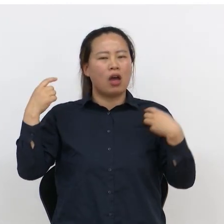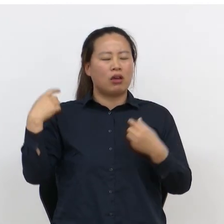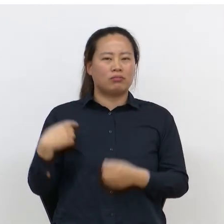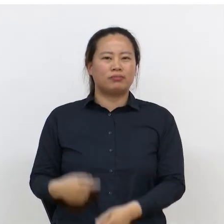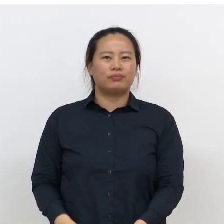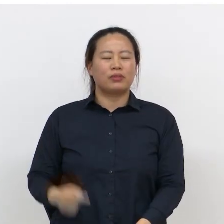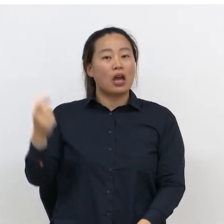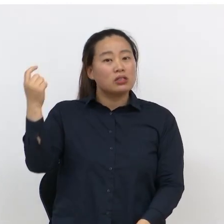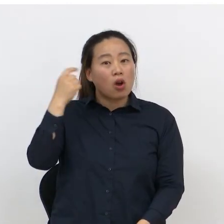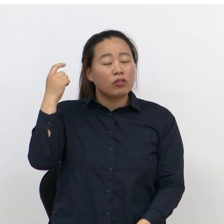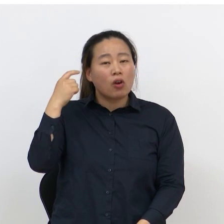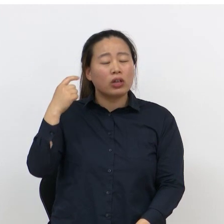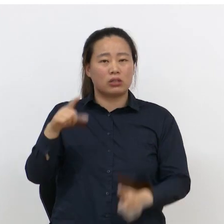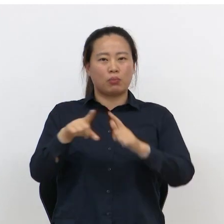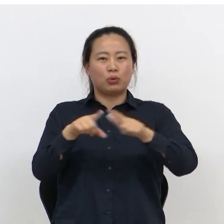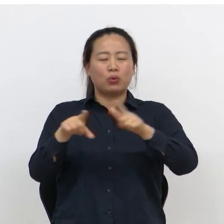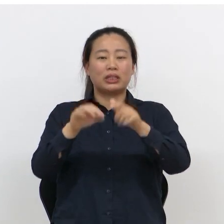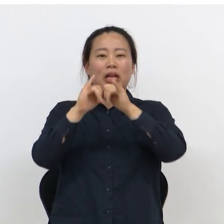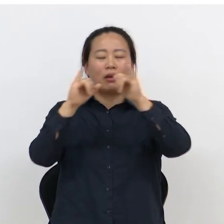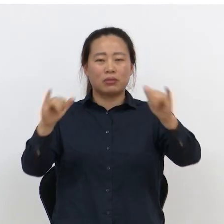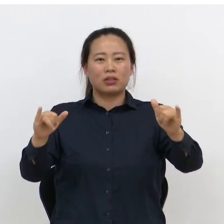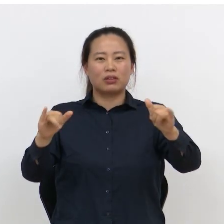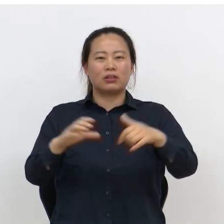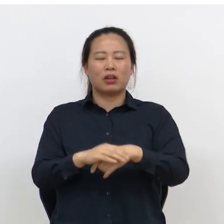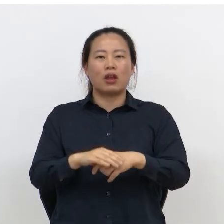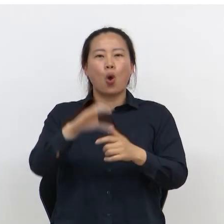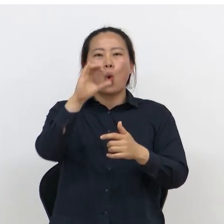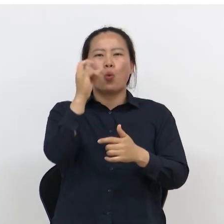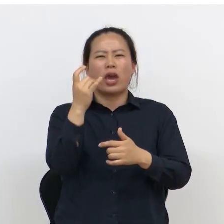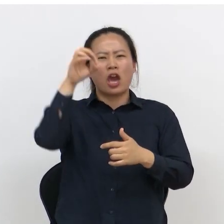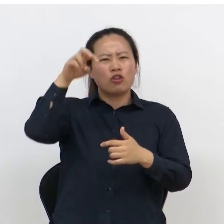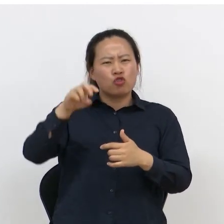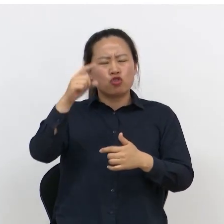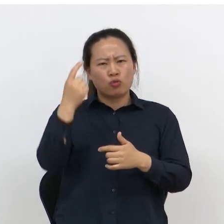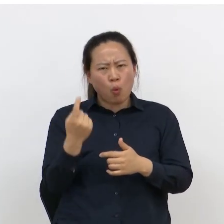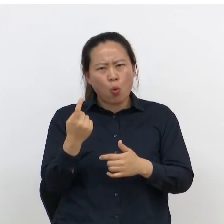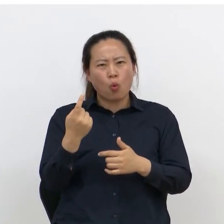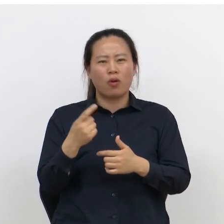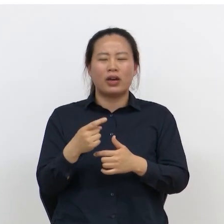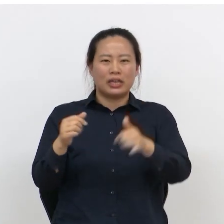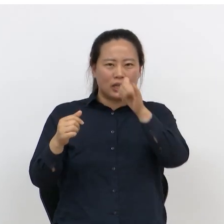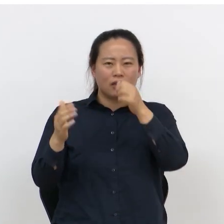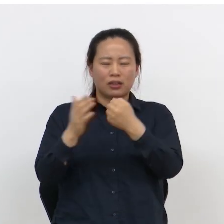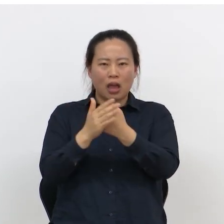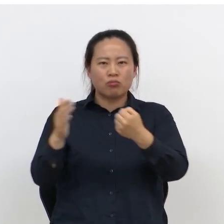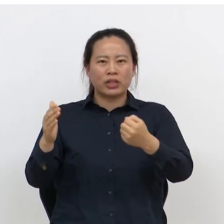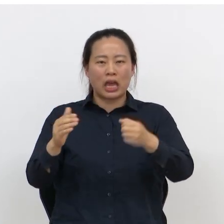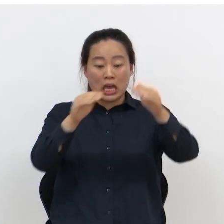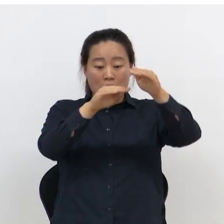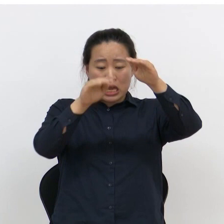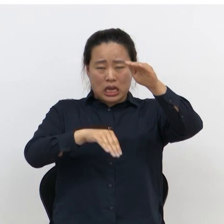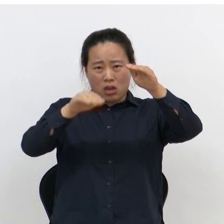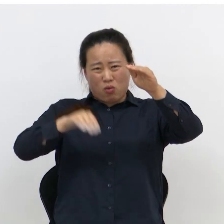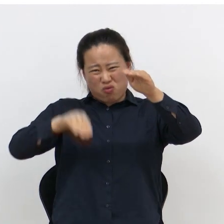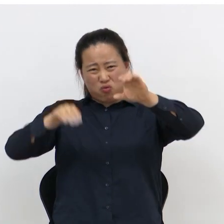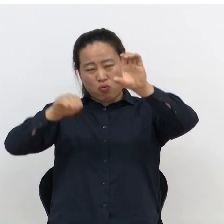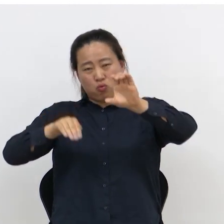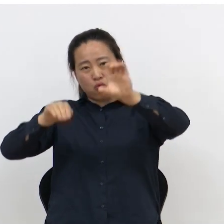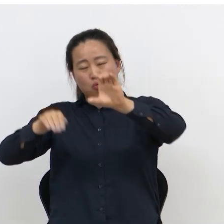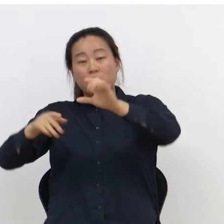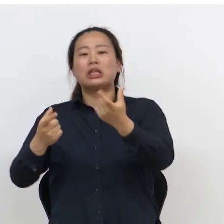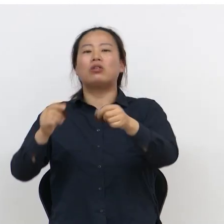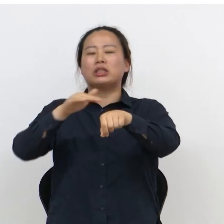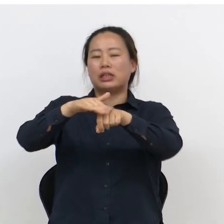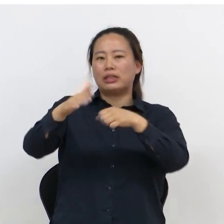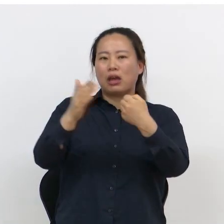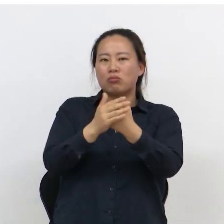귀에서는 이런 일이 생기고 있습니다. 작은 소리가 들어와도 외 유모세포가 열심히 띄움으로 인해서 기저막이 크게 흔들리고 뇌